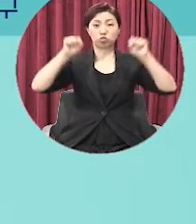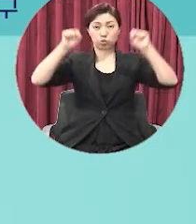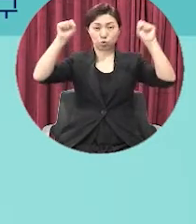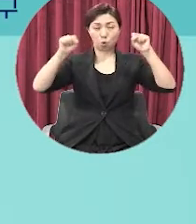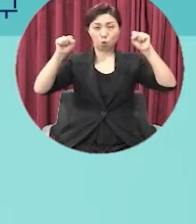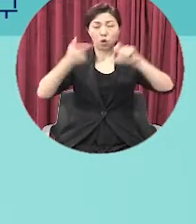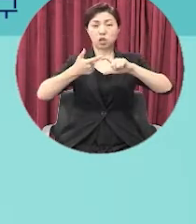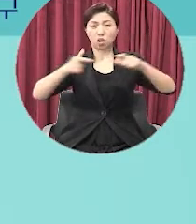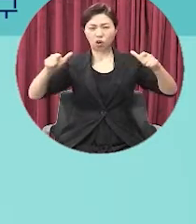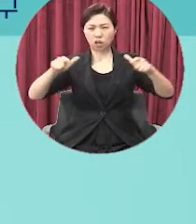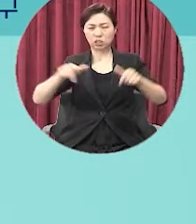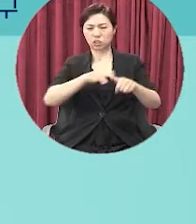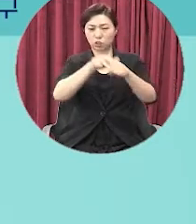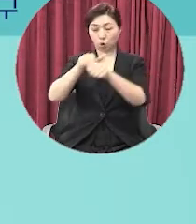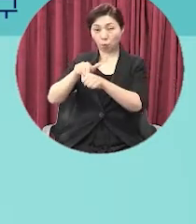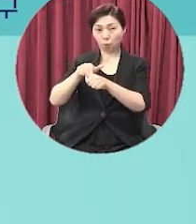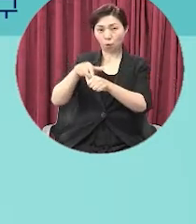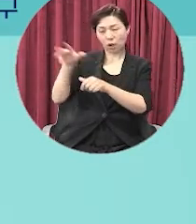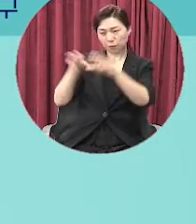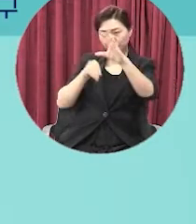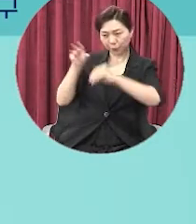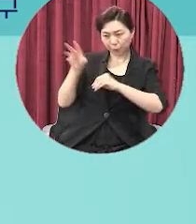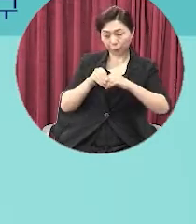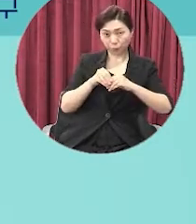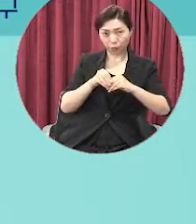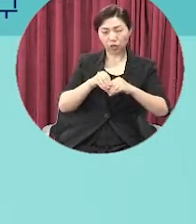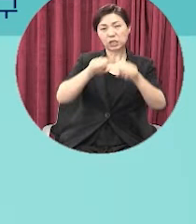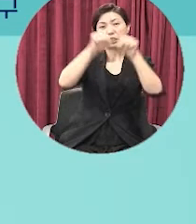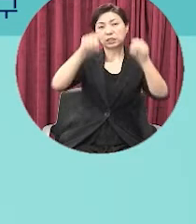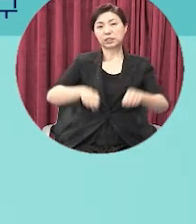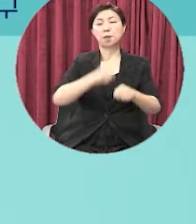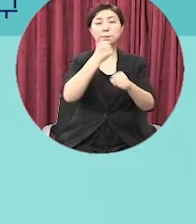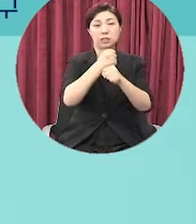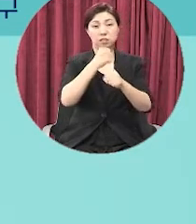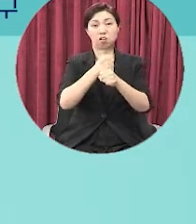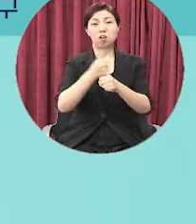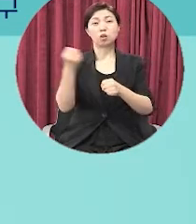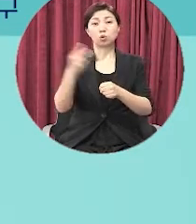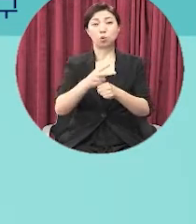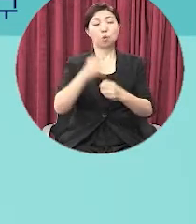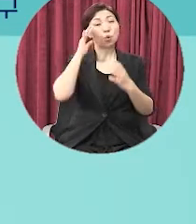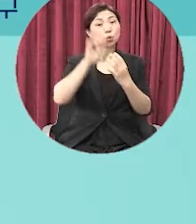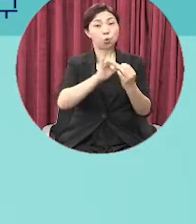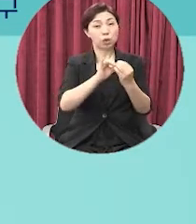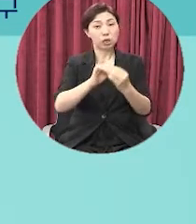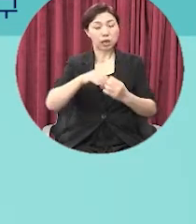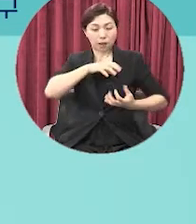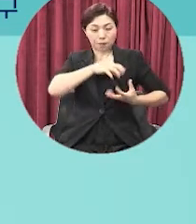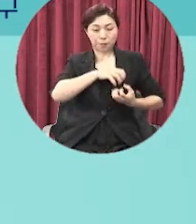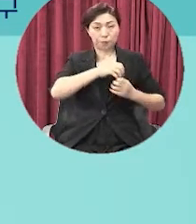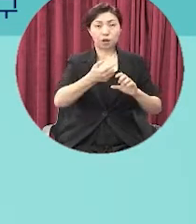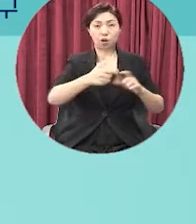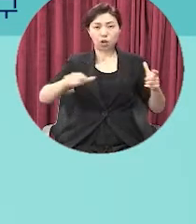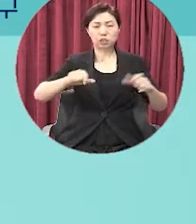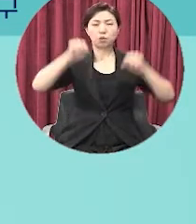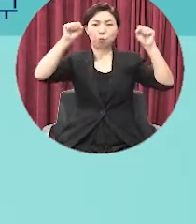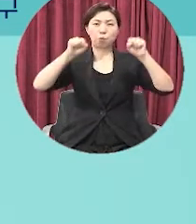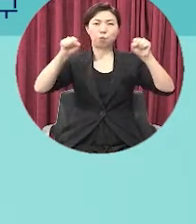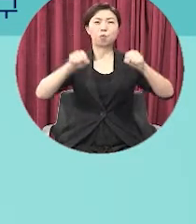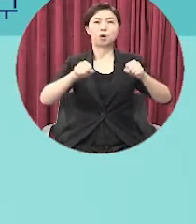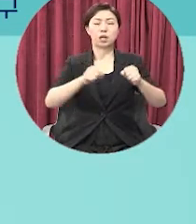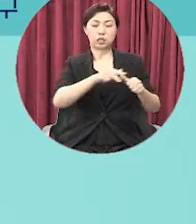빅데이터 모음 아 구조를 만든다 그리고 여기엔 제 보통 있어 나 뭐 이런 똥 자체의 같은 해줄 필요 하게 되구요